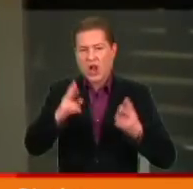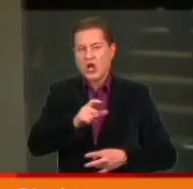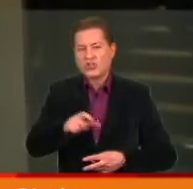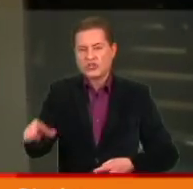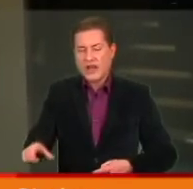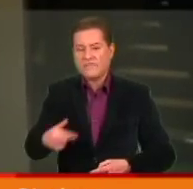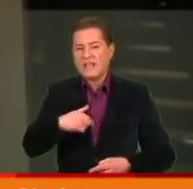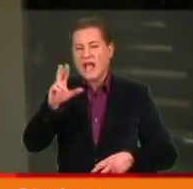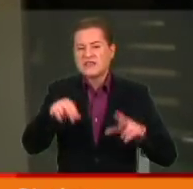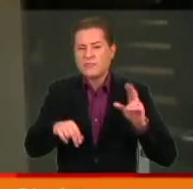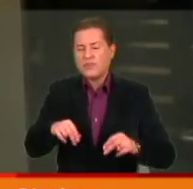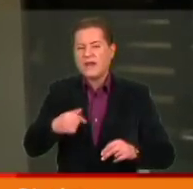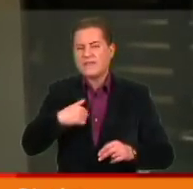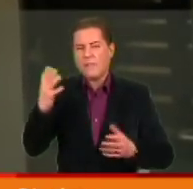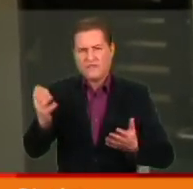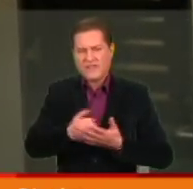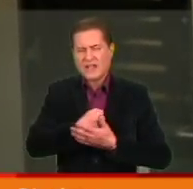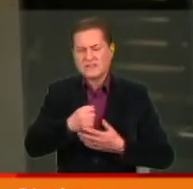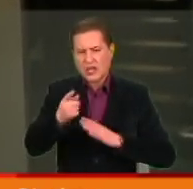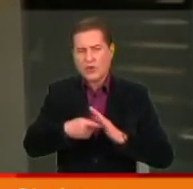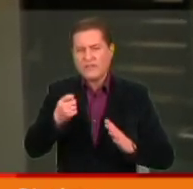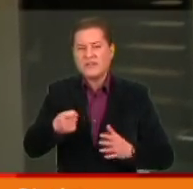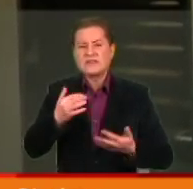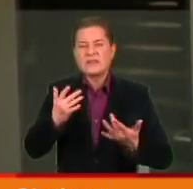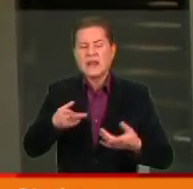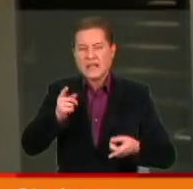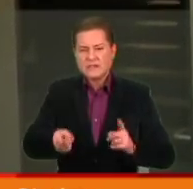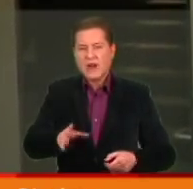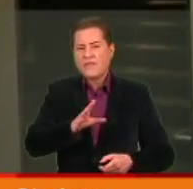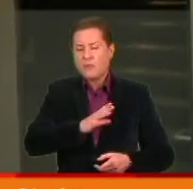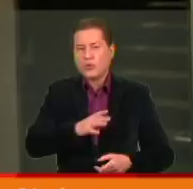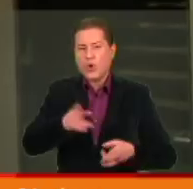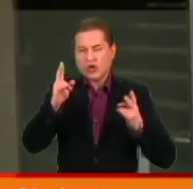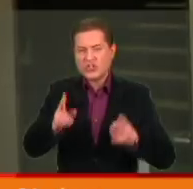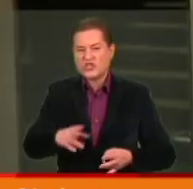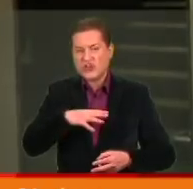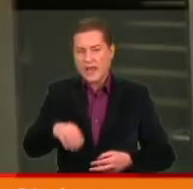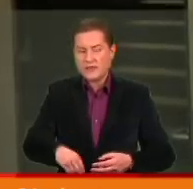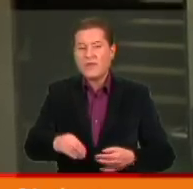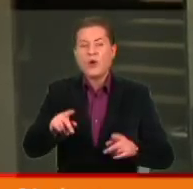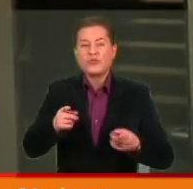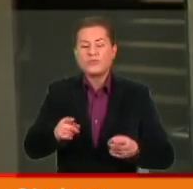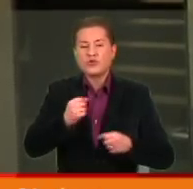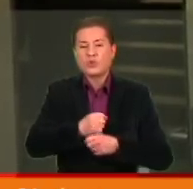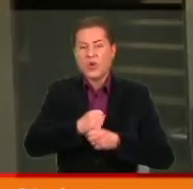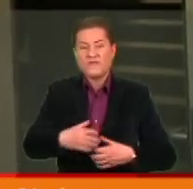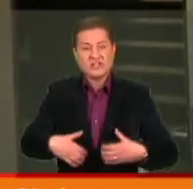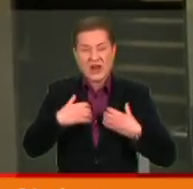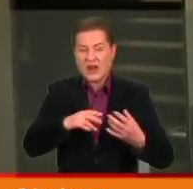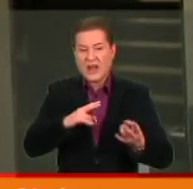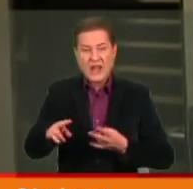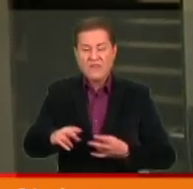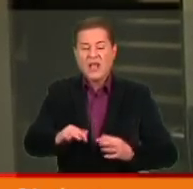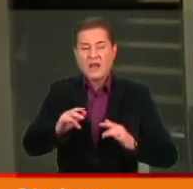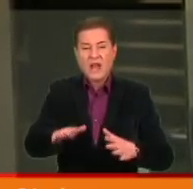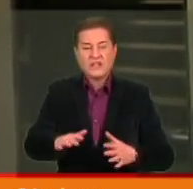Я сподіваюся, нам колись вдасться довідатися, скільки ж насправді було жертв. Чому він скоїв такі жахливі речі? Це наші питання. Якщо